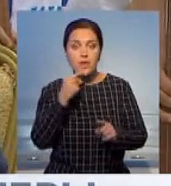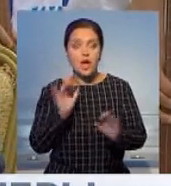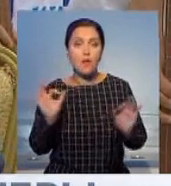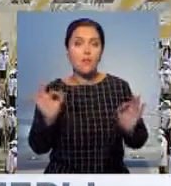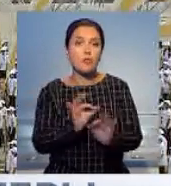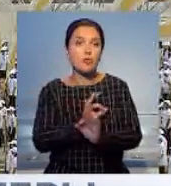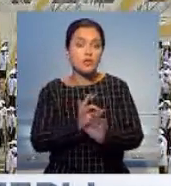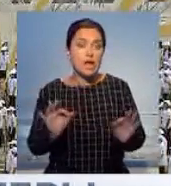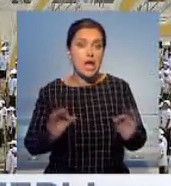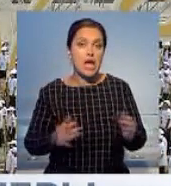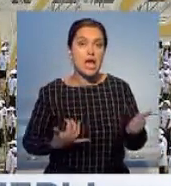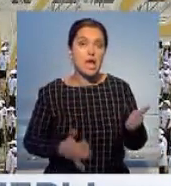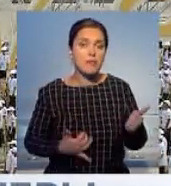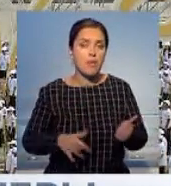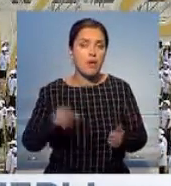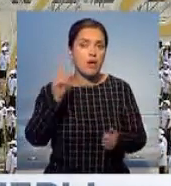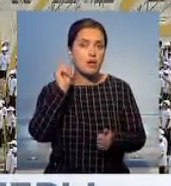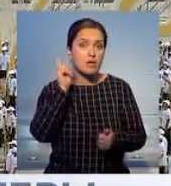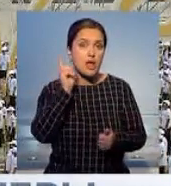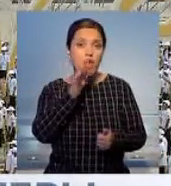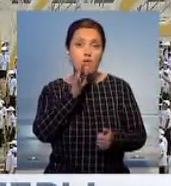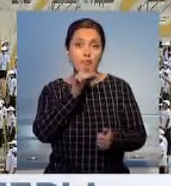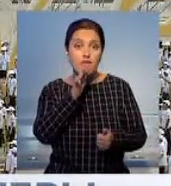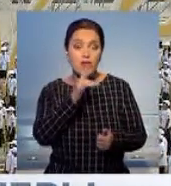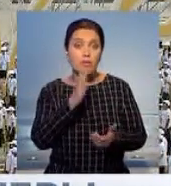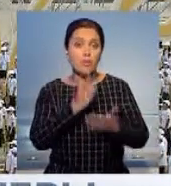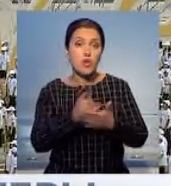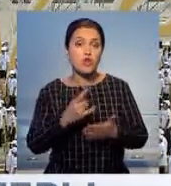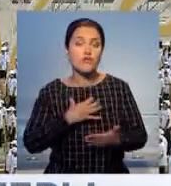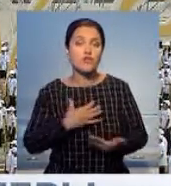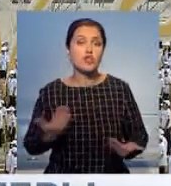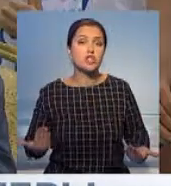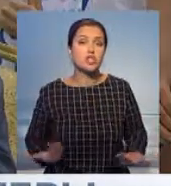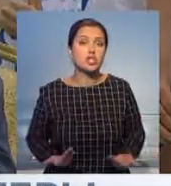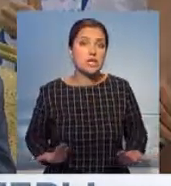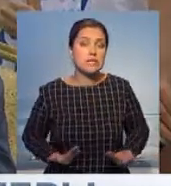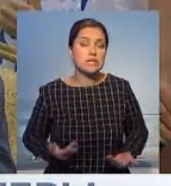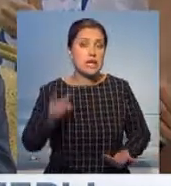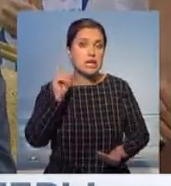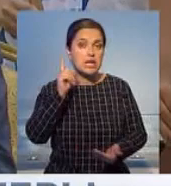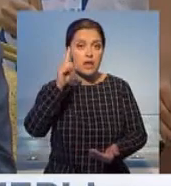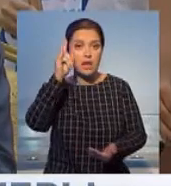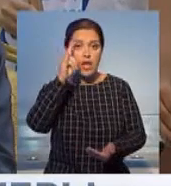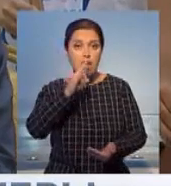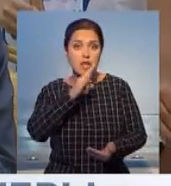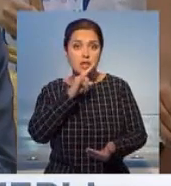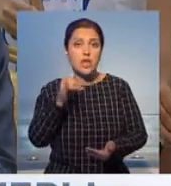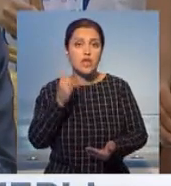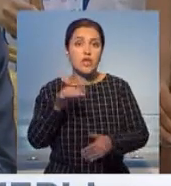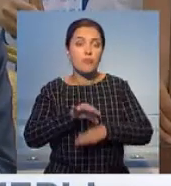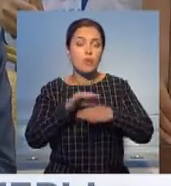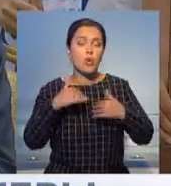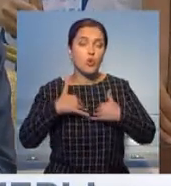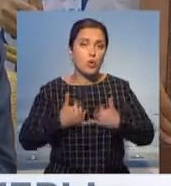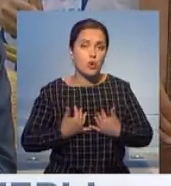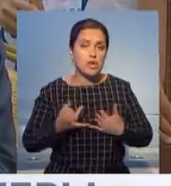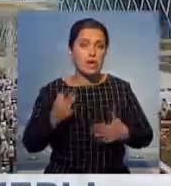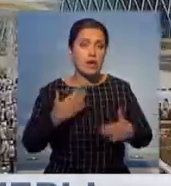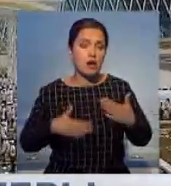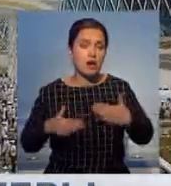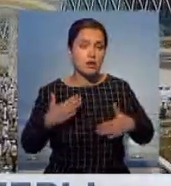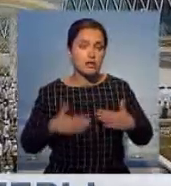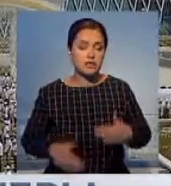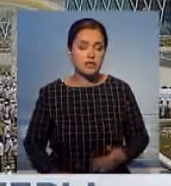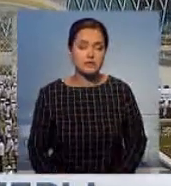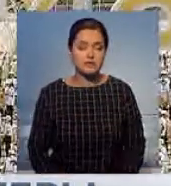инструмент с незапамятных времен играет очень большое значение в жизни кочевников, сопровождая их и в горе, и в радости.